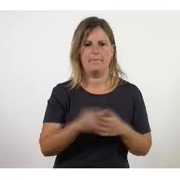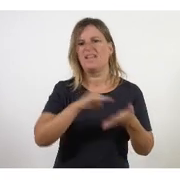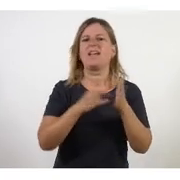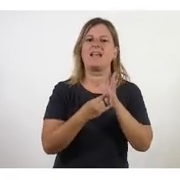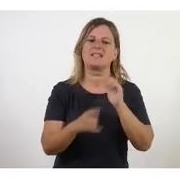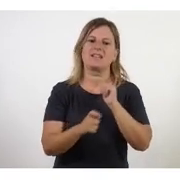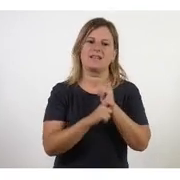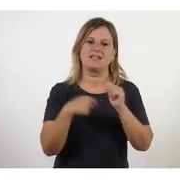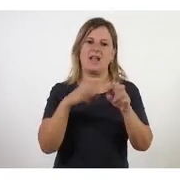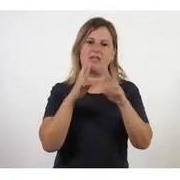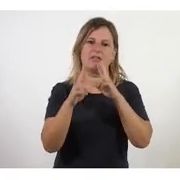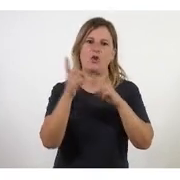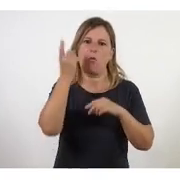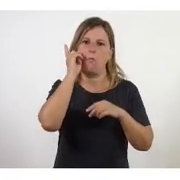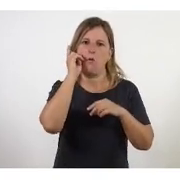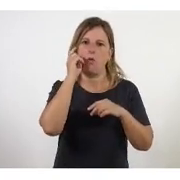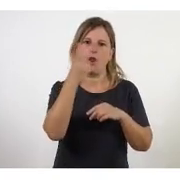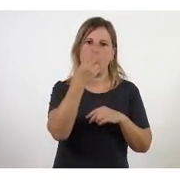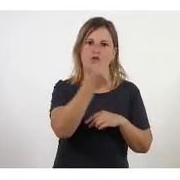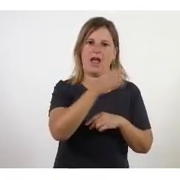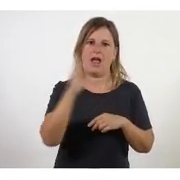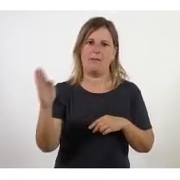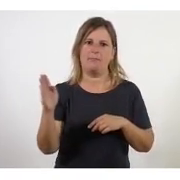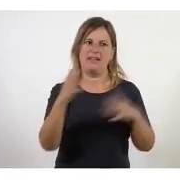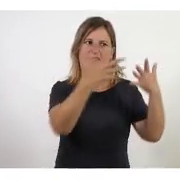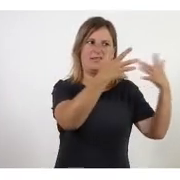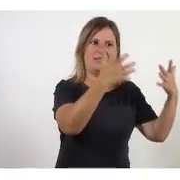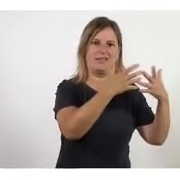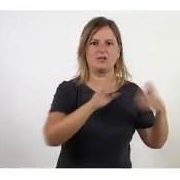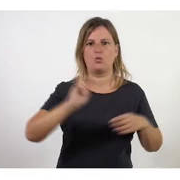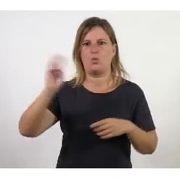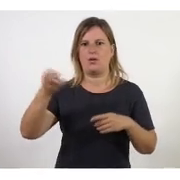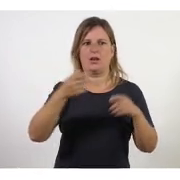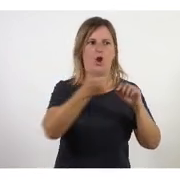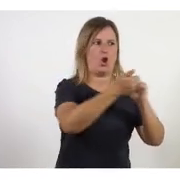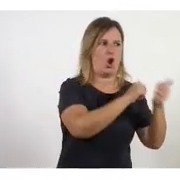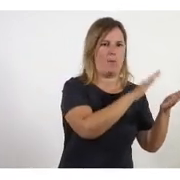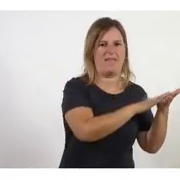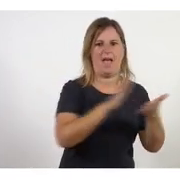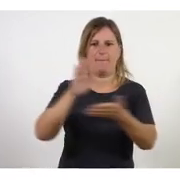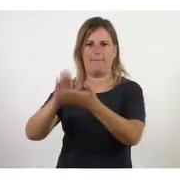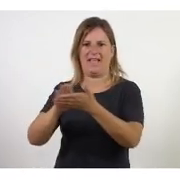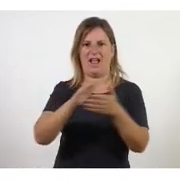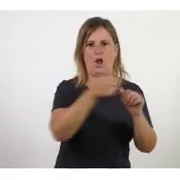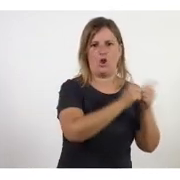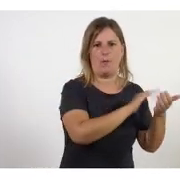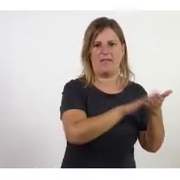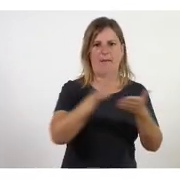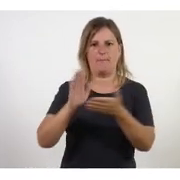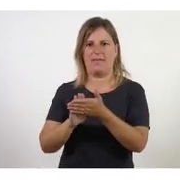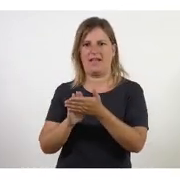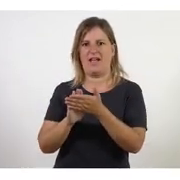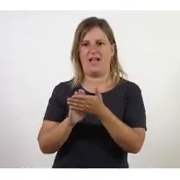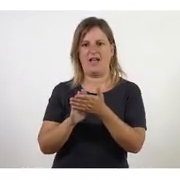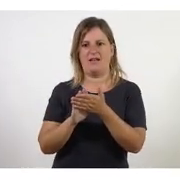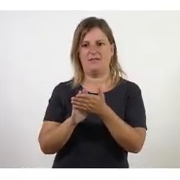recomano de tenir tot amb el mòbil, amb dues apps, la de text i de copiant i enganxant, donant-li els estils, i en aquest cas ho he